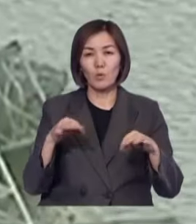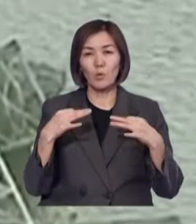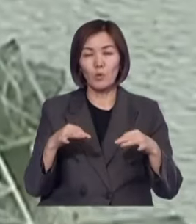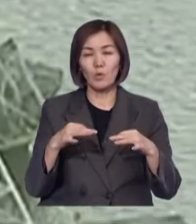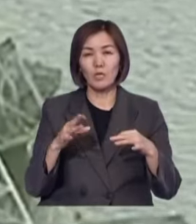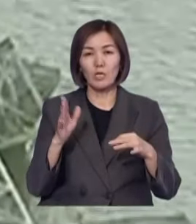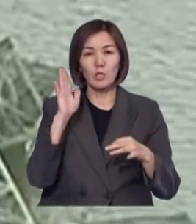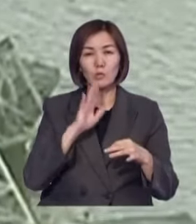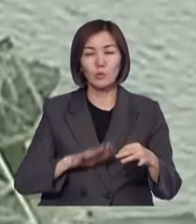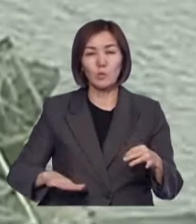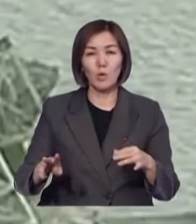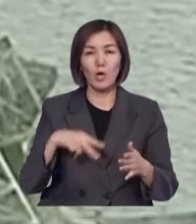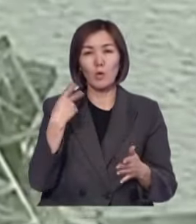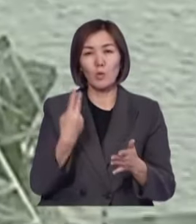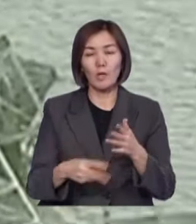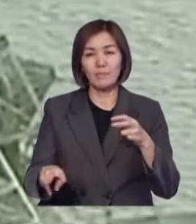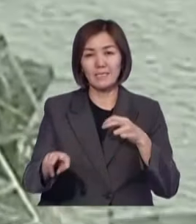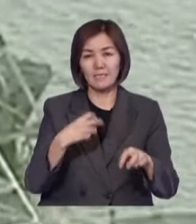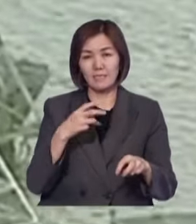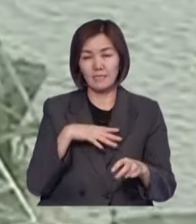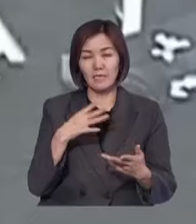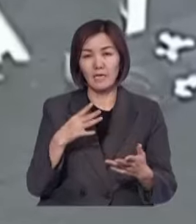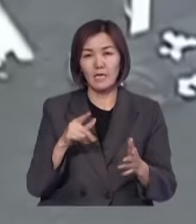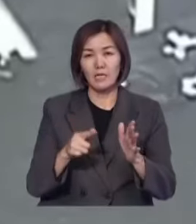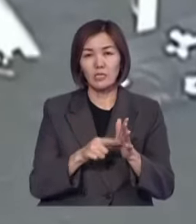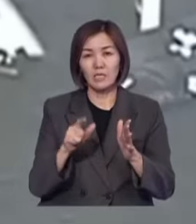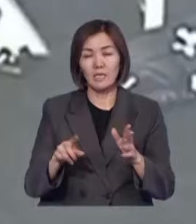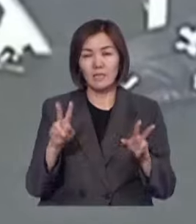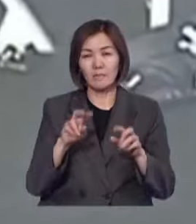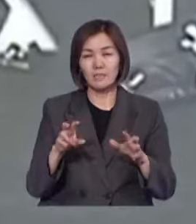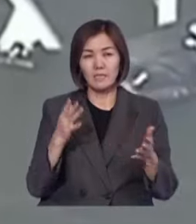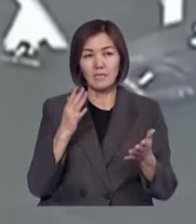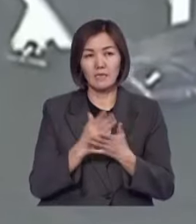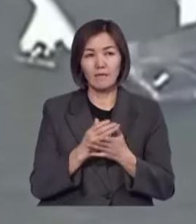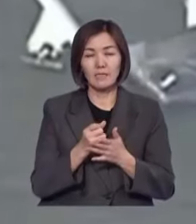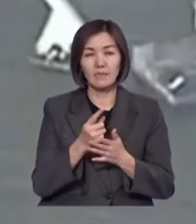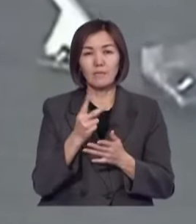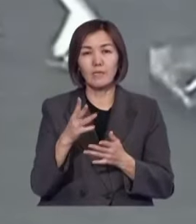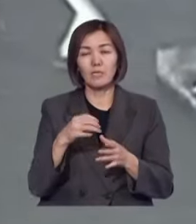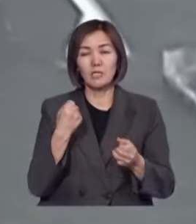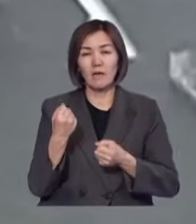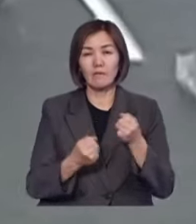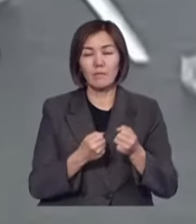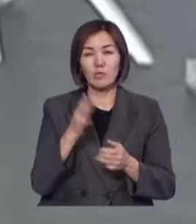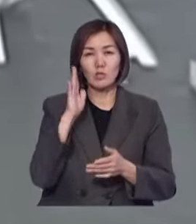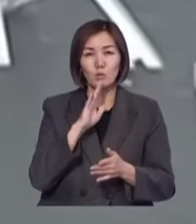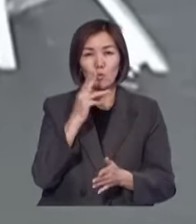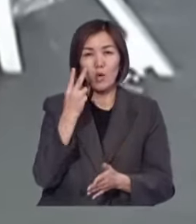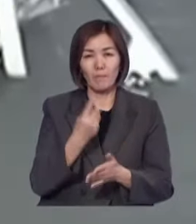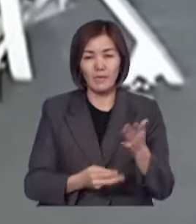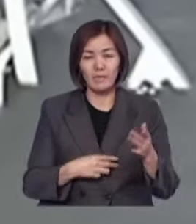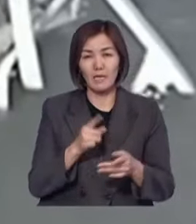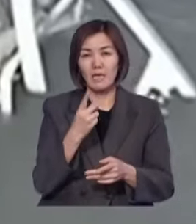кеменің соққысынан кейін опырылып түсті. Өзенге құлаған 7 адам іздестіріліп жатыр. Бірнеше автомашина суға кеткен. Екі